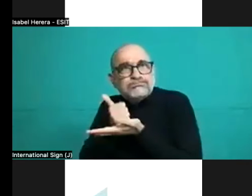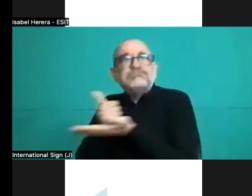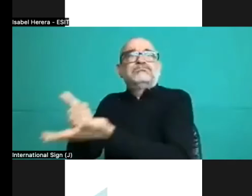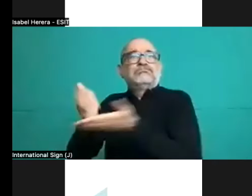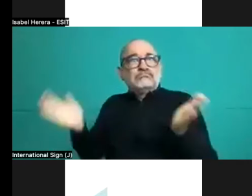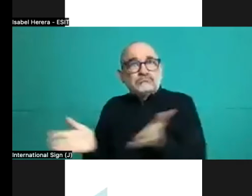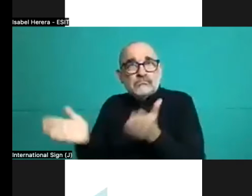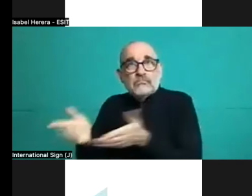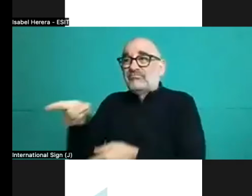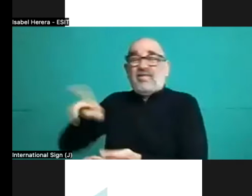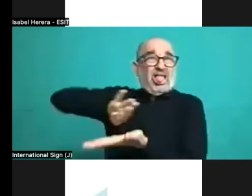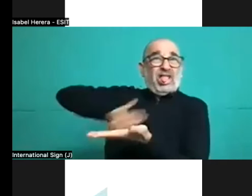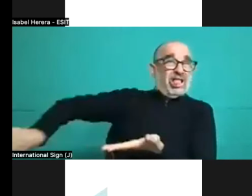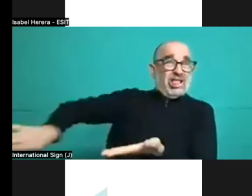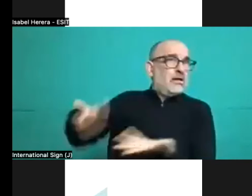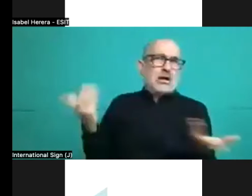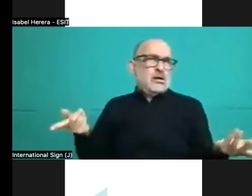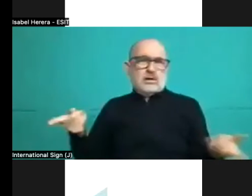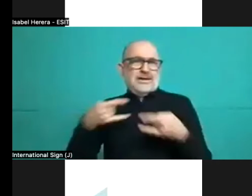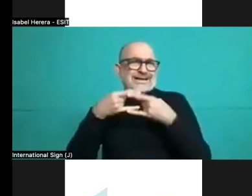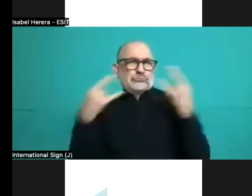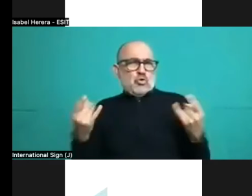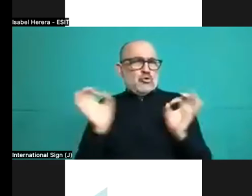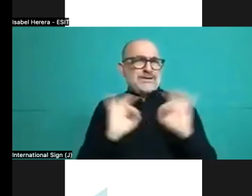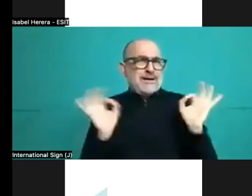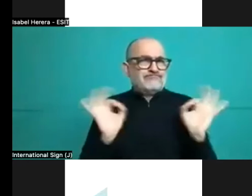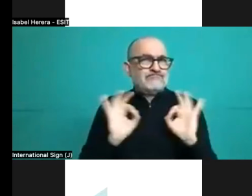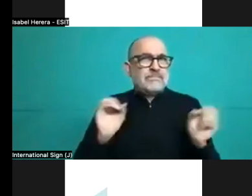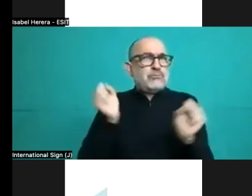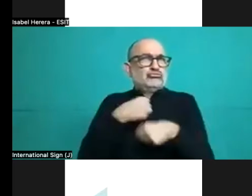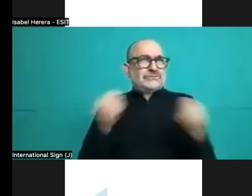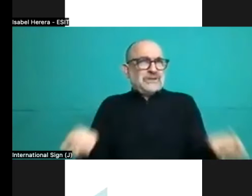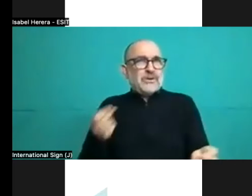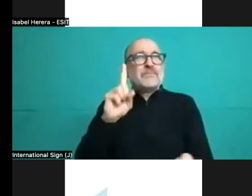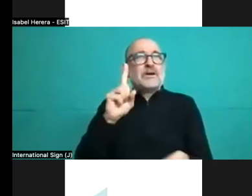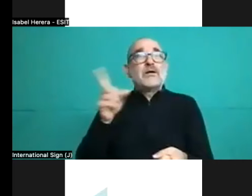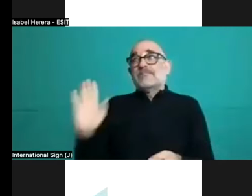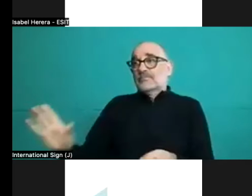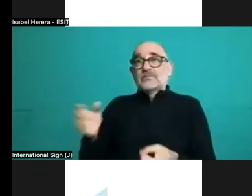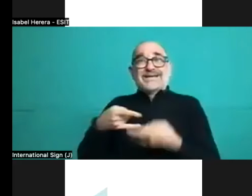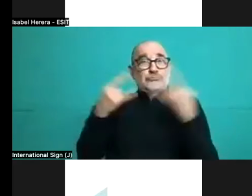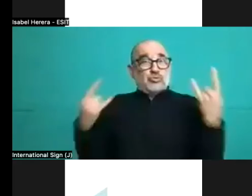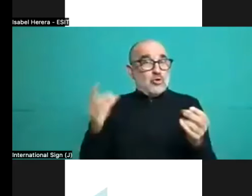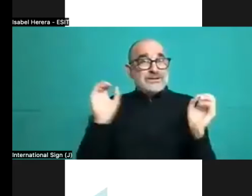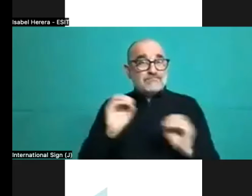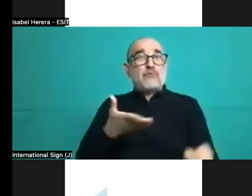le facteur humain est ce qu'il y a de plus important dans la relation patient-médecin.